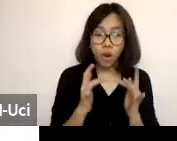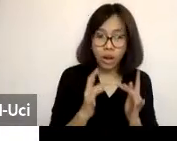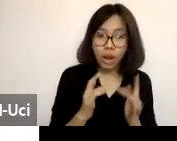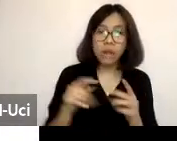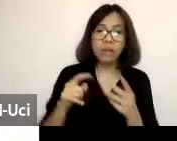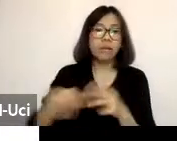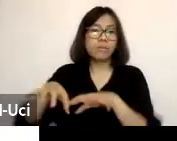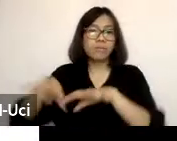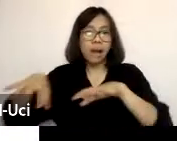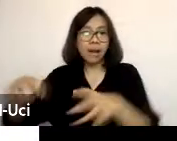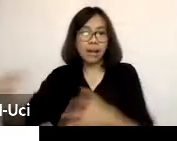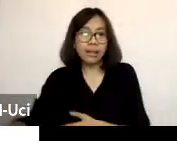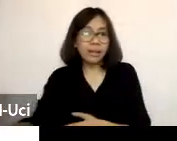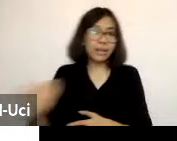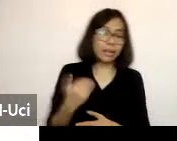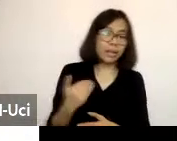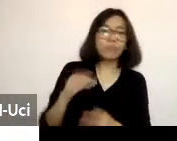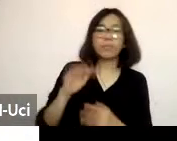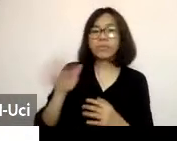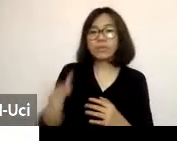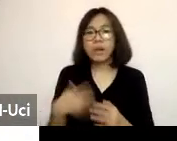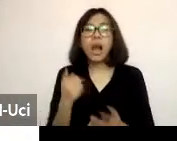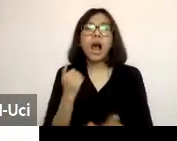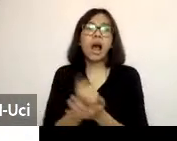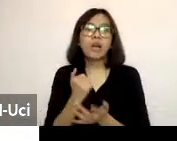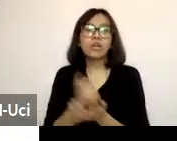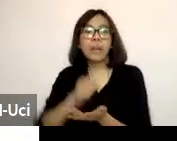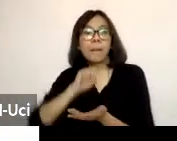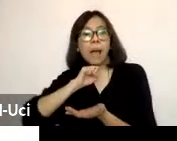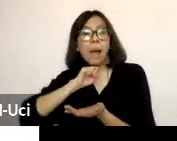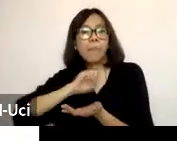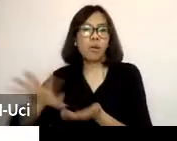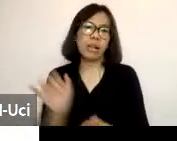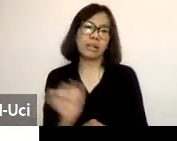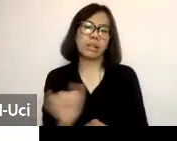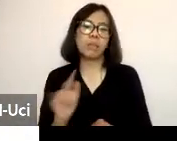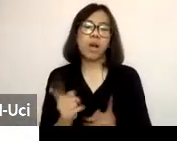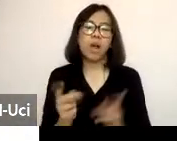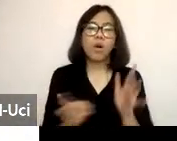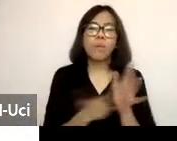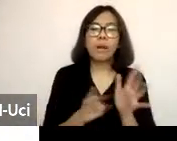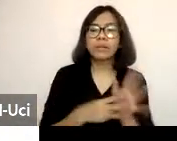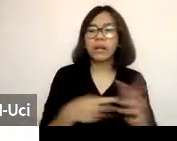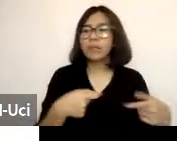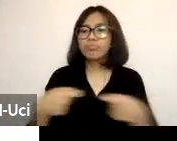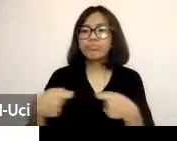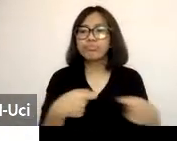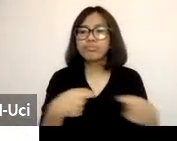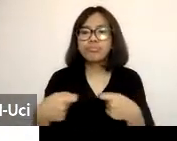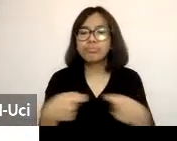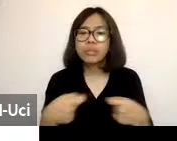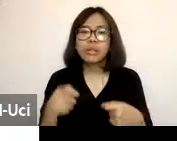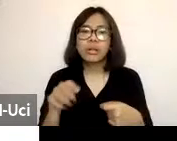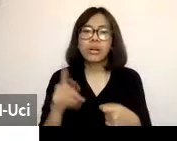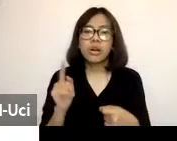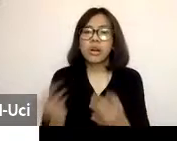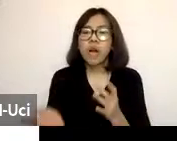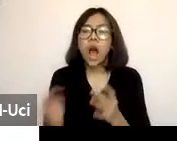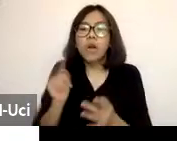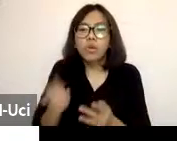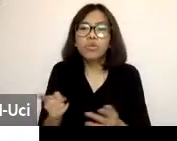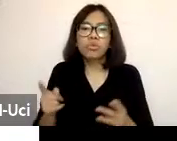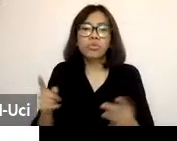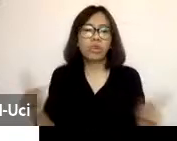sengketa di tak semati chatnya juga elektronik jangan kita pencet atau disebut kembali ke konvensional